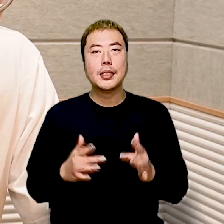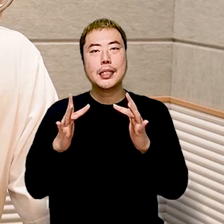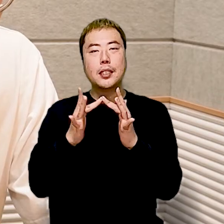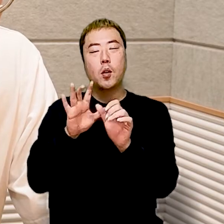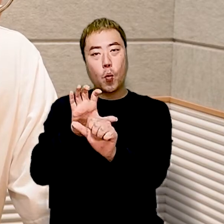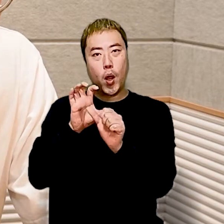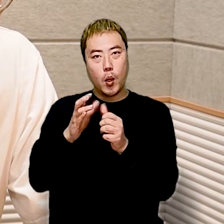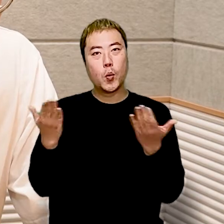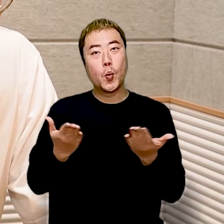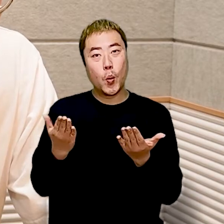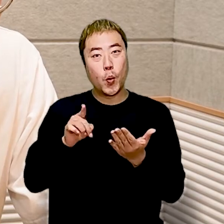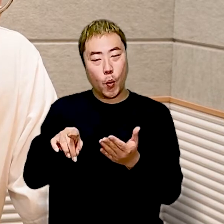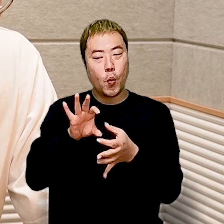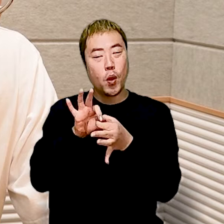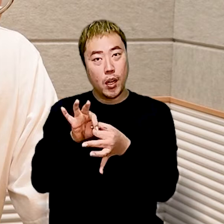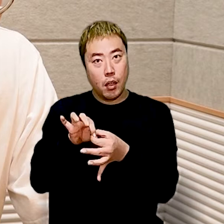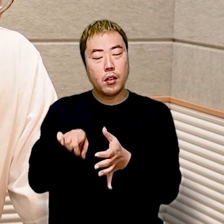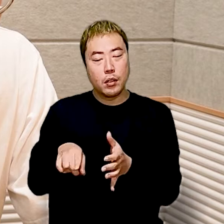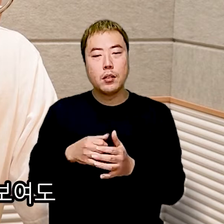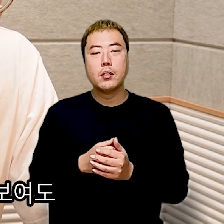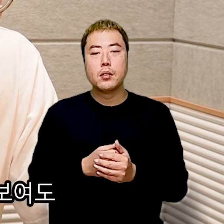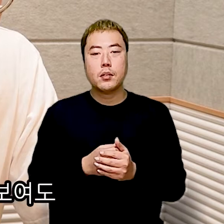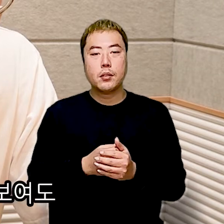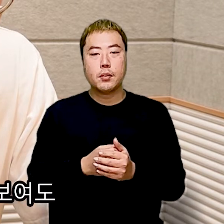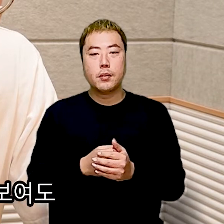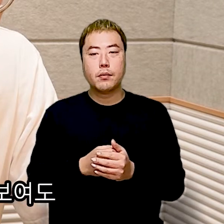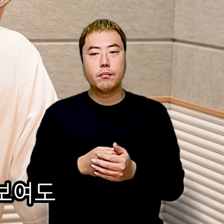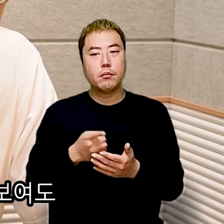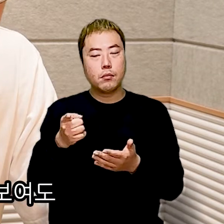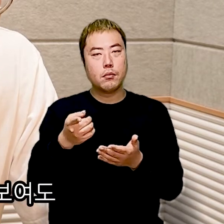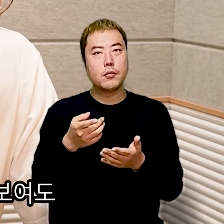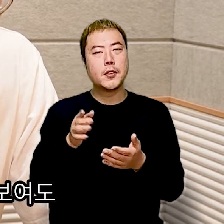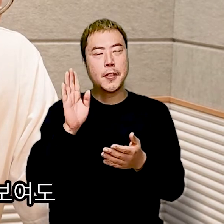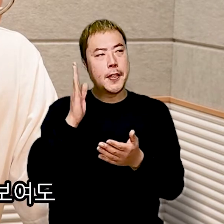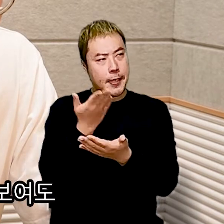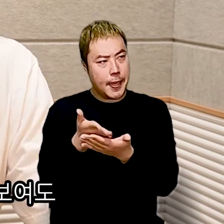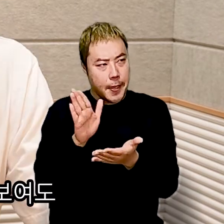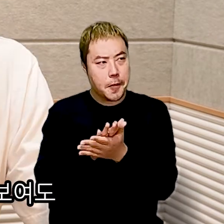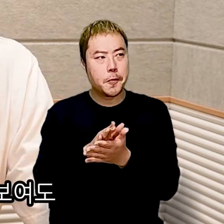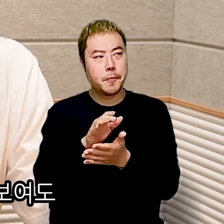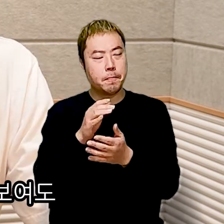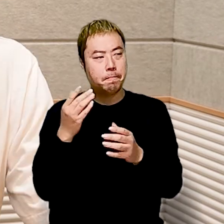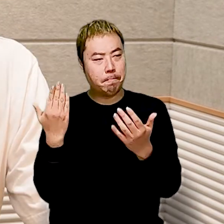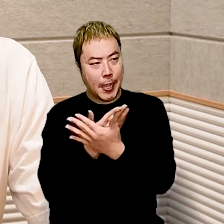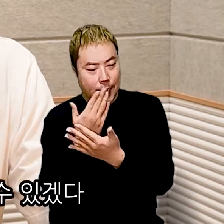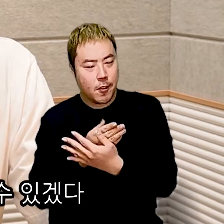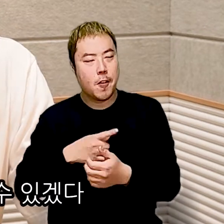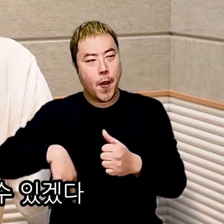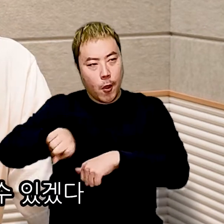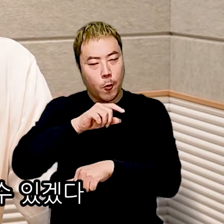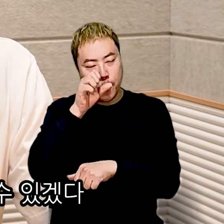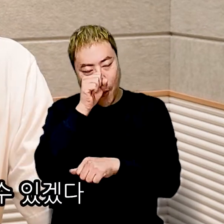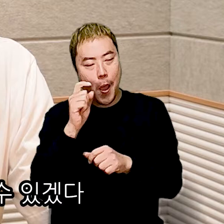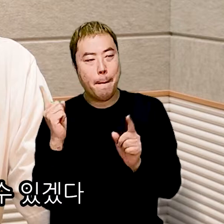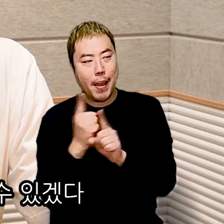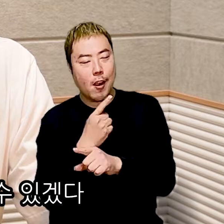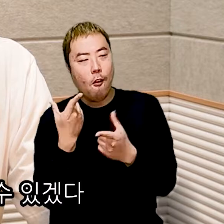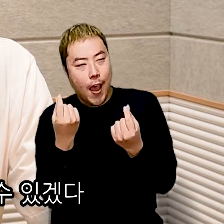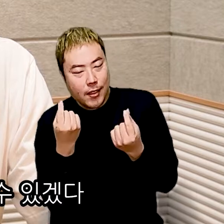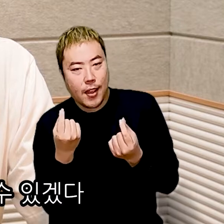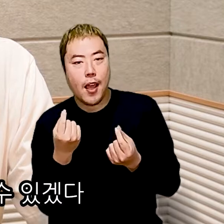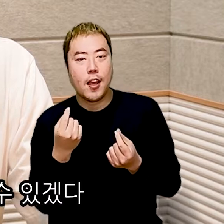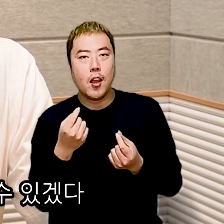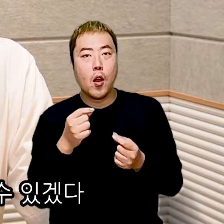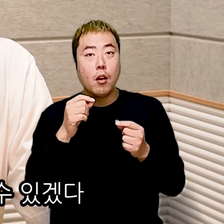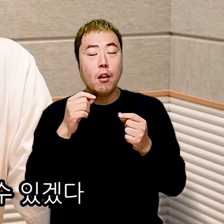뭔가 플랫폼 노동과 관련돼서 개선의 여지가 이루어지는 것처럼 보여도 그 낭만적 기대를 하는